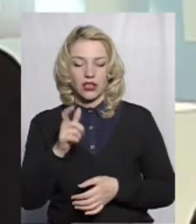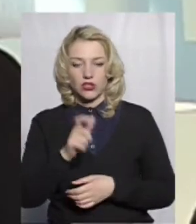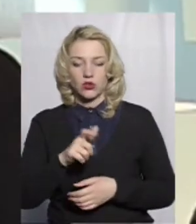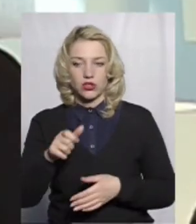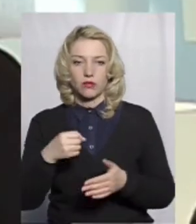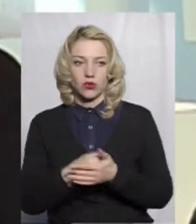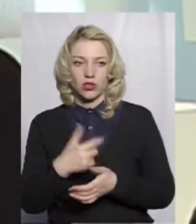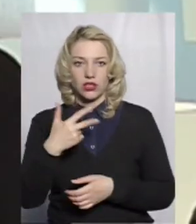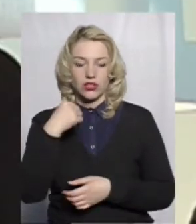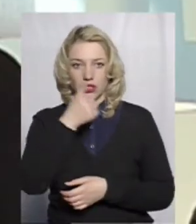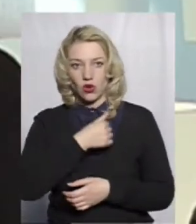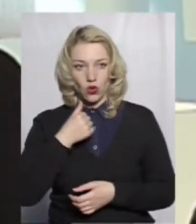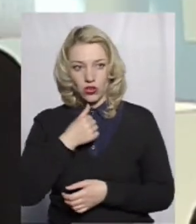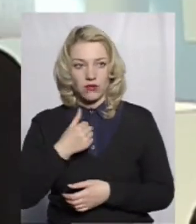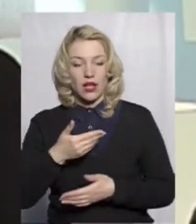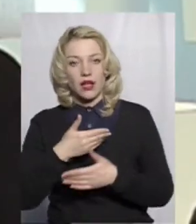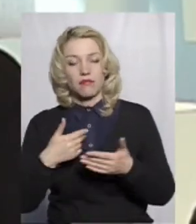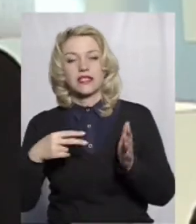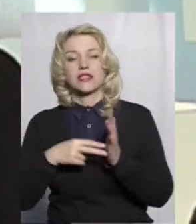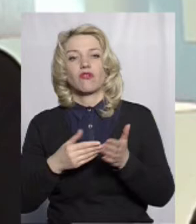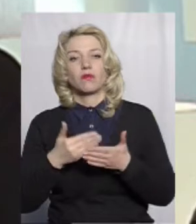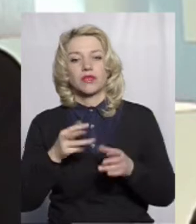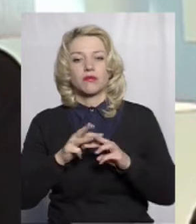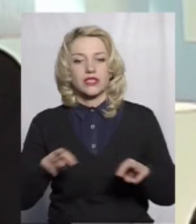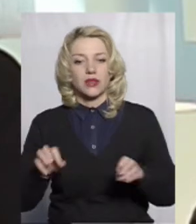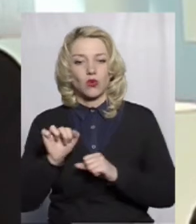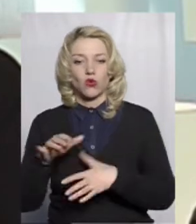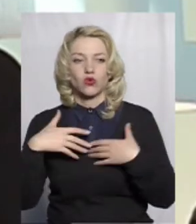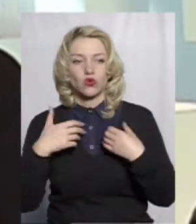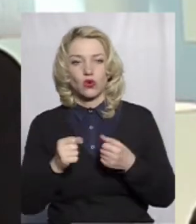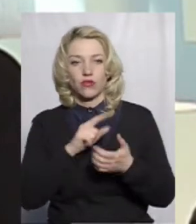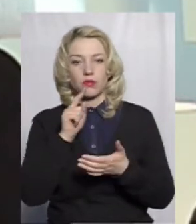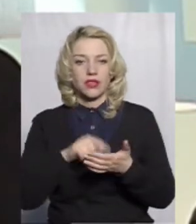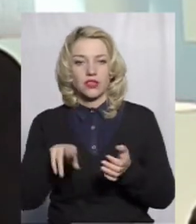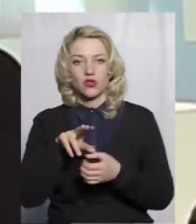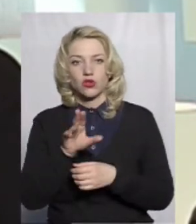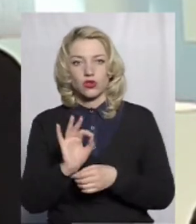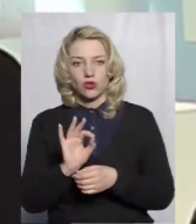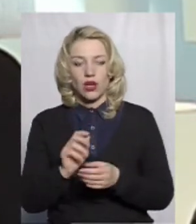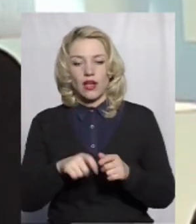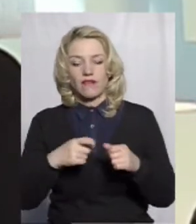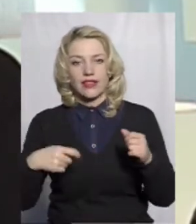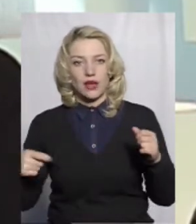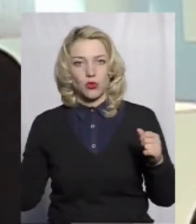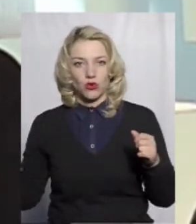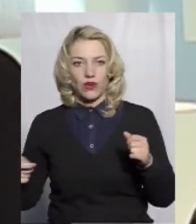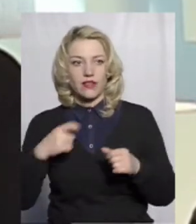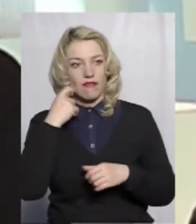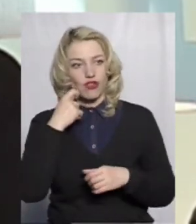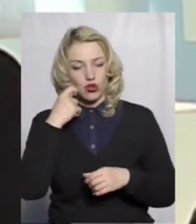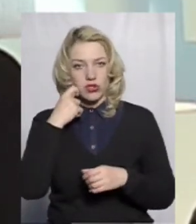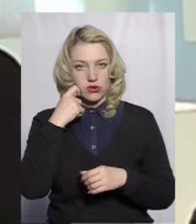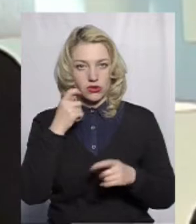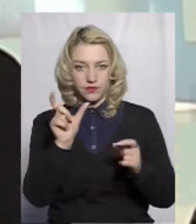до 30 років. Ми ставили перед Міністерством охорони здоров'я питання щодо відтермінування вікового